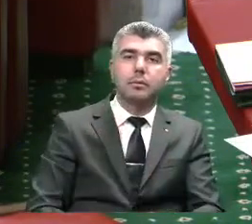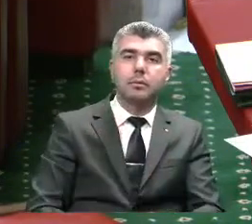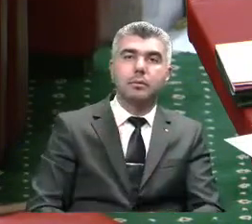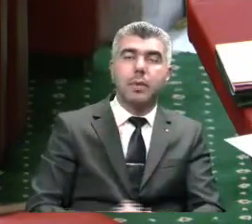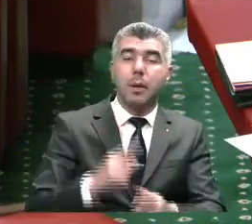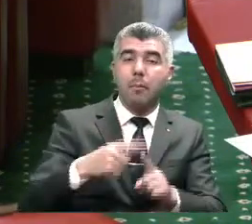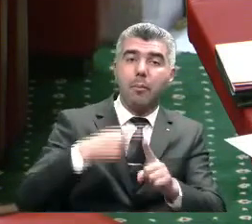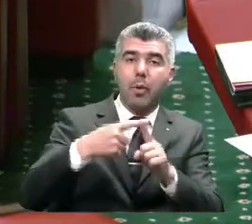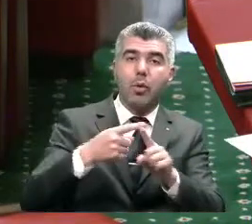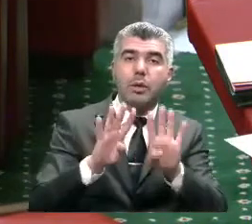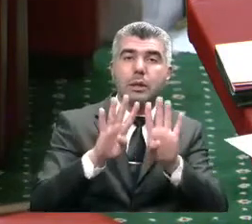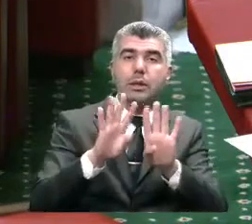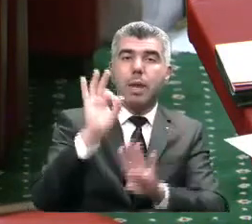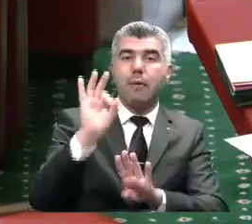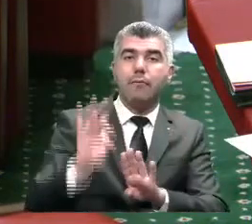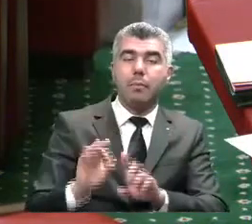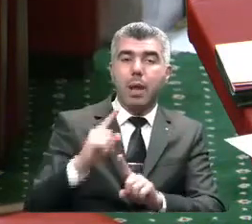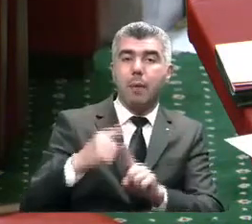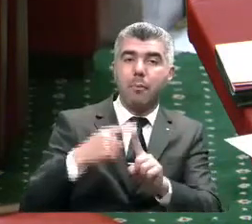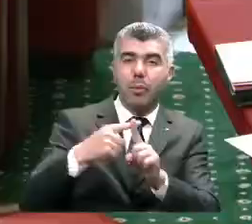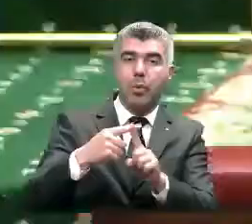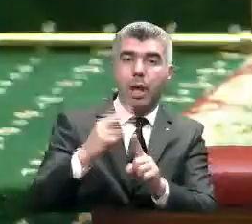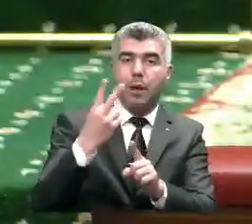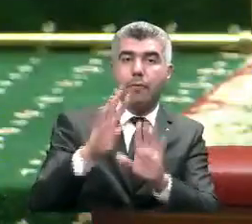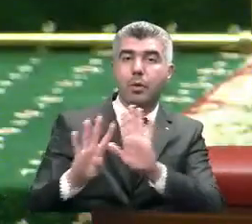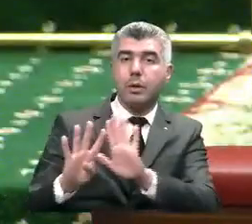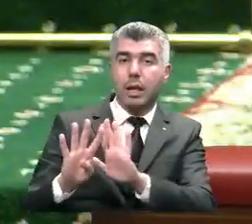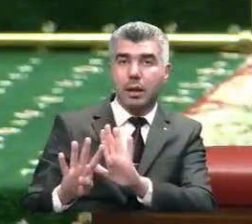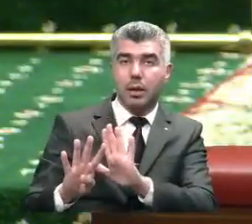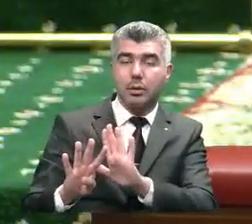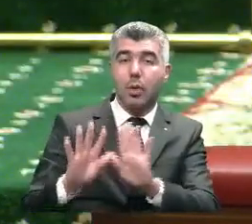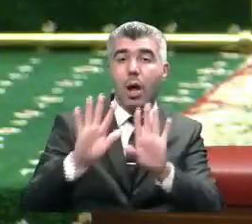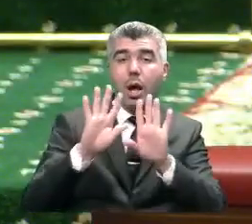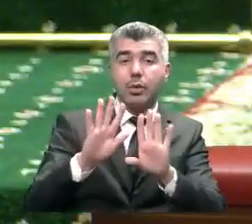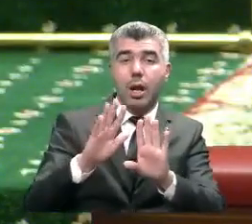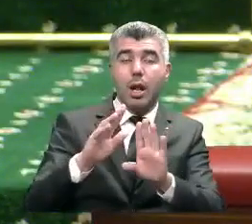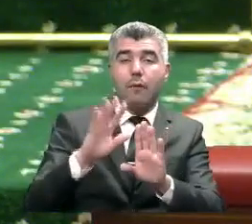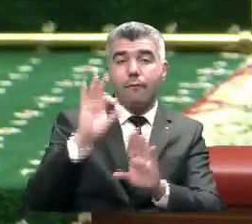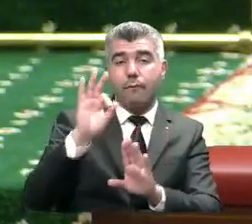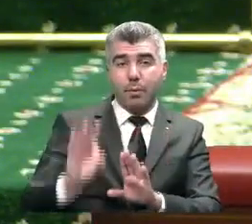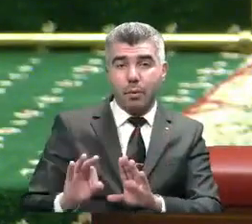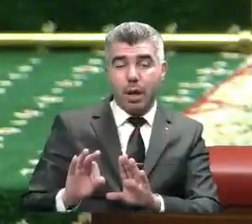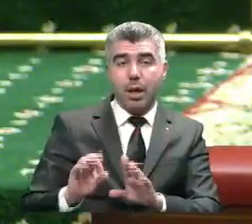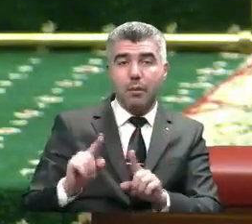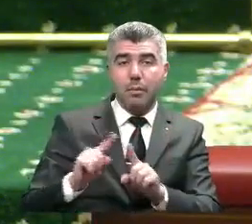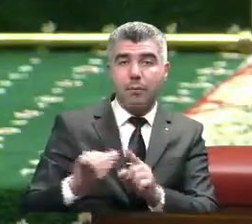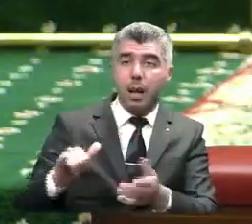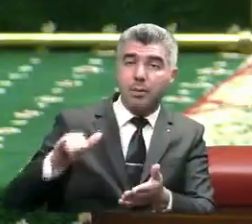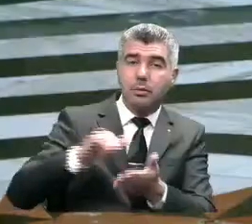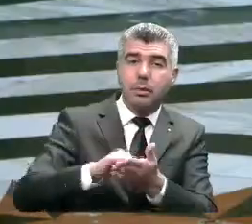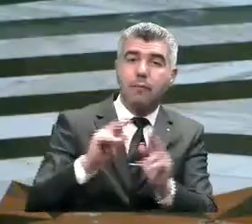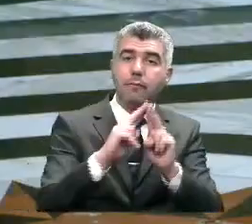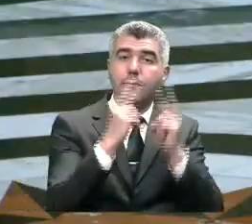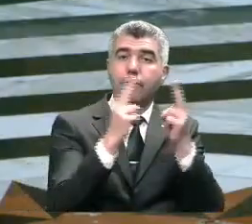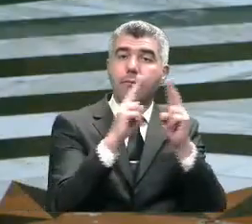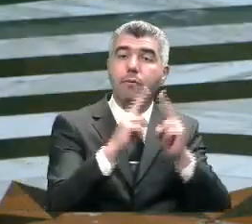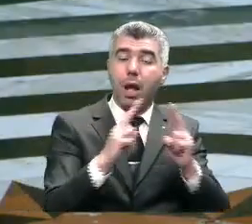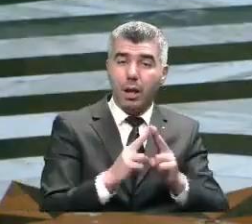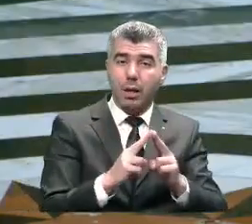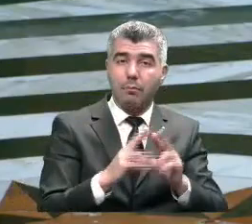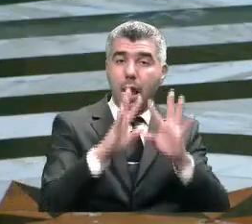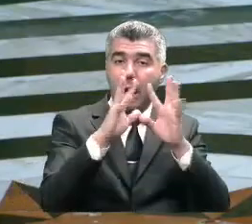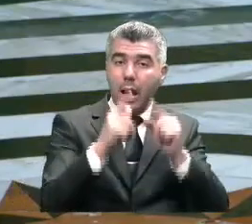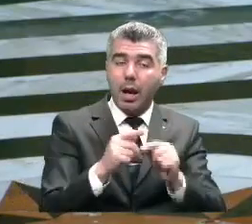بزيادة 8% مقارنة مع سنة 2019 و 10% فيما يخص النقل الدولي، وهذه أرقام